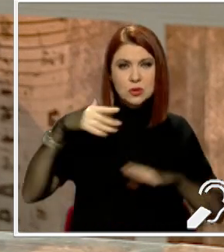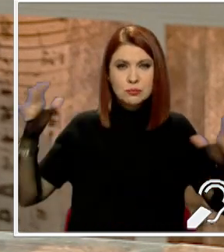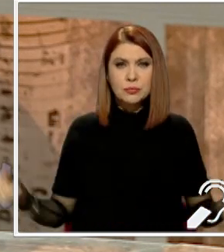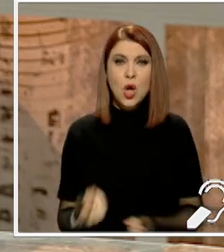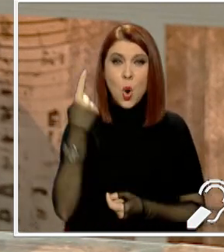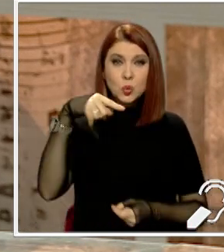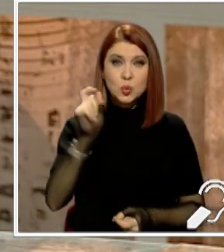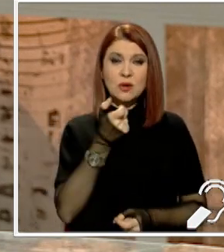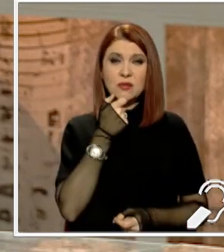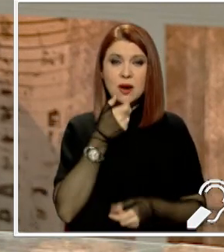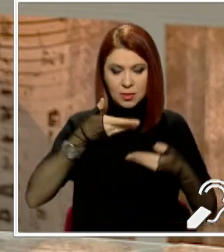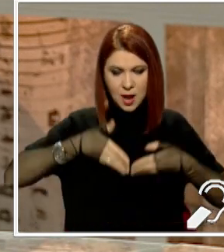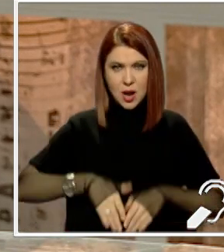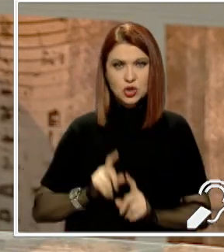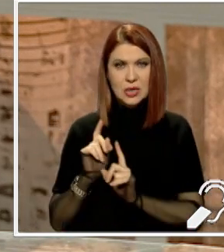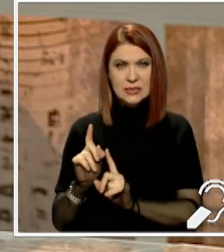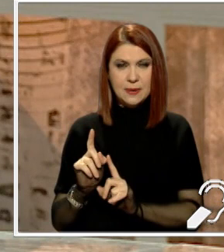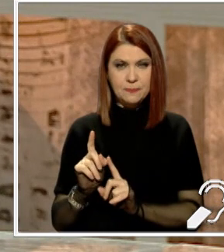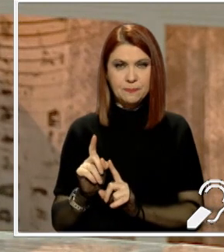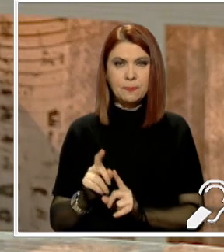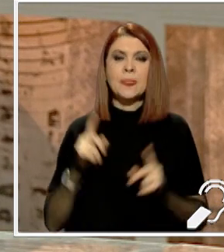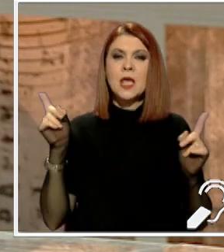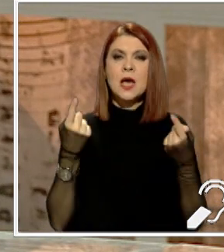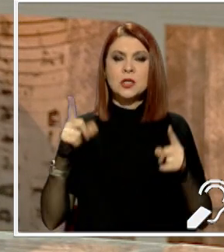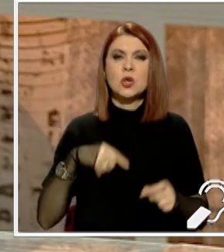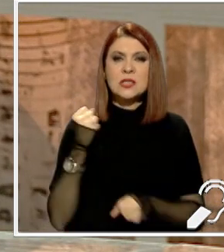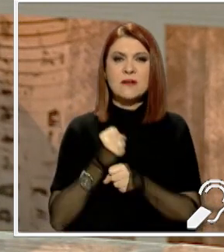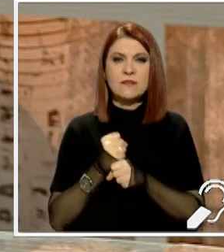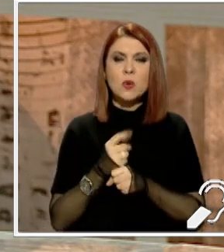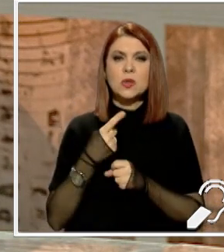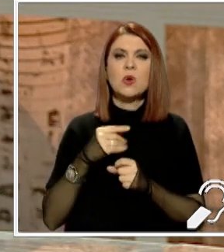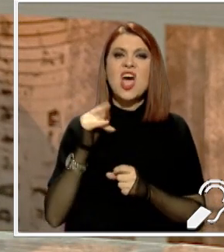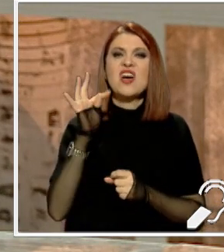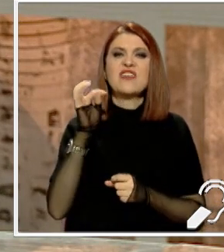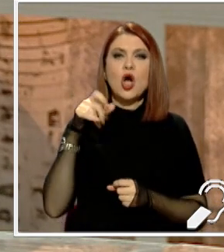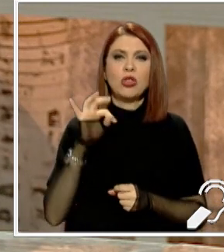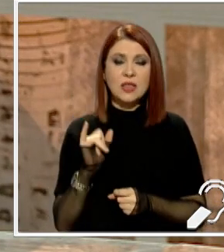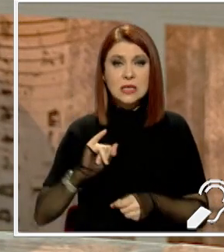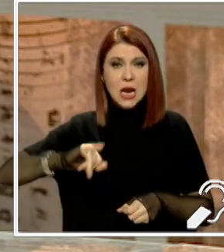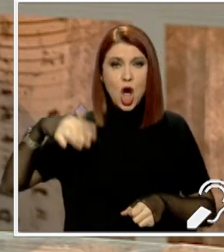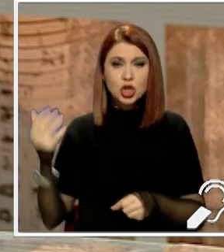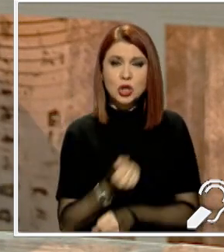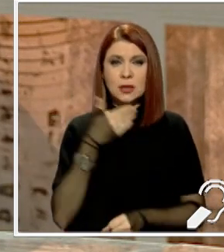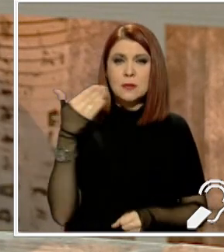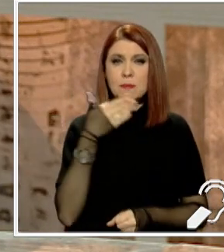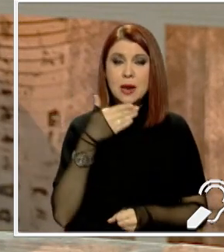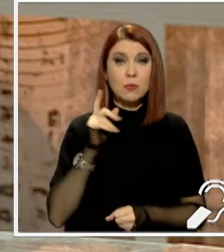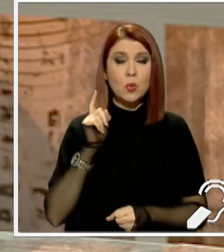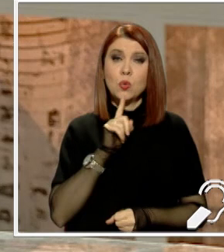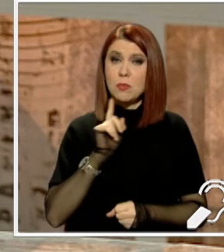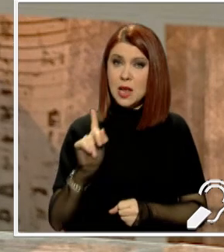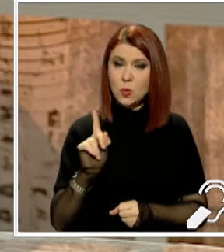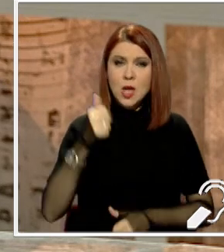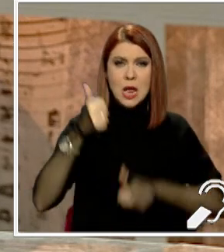un secol de la nașterea sa. Recitalul este susținut de fagotistul Traian Sturza, câștigător al premiului Iancu Zuckerman